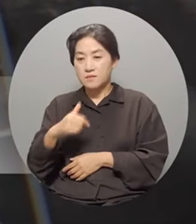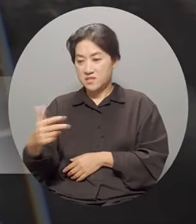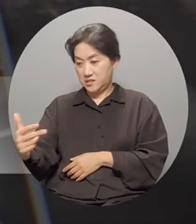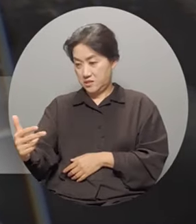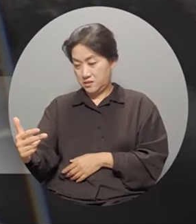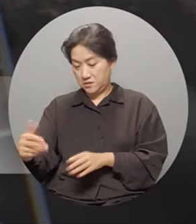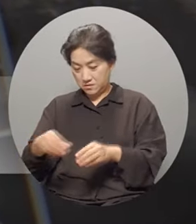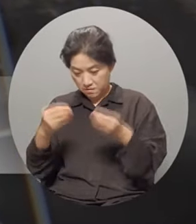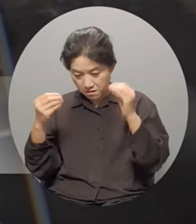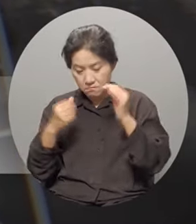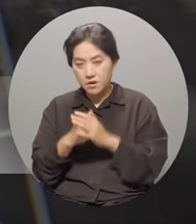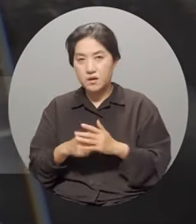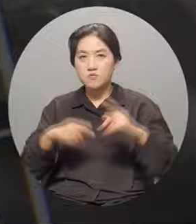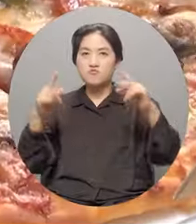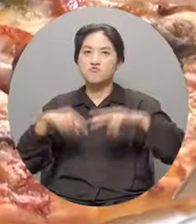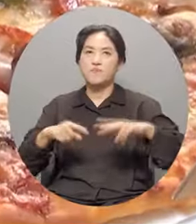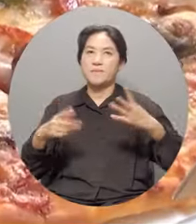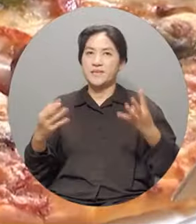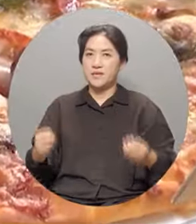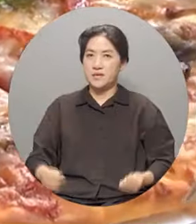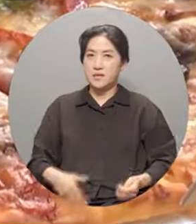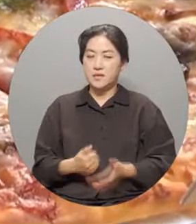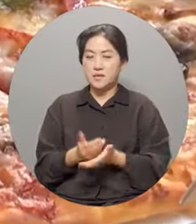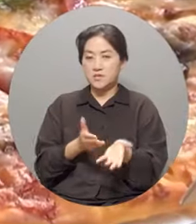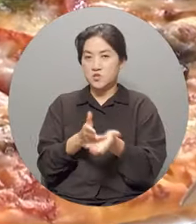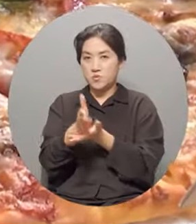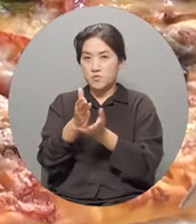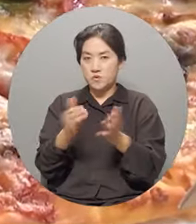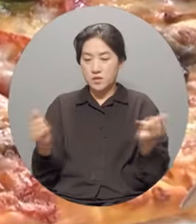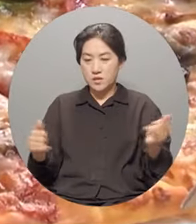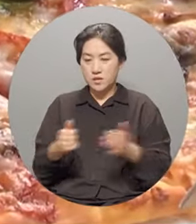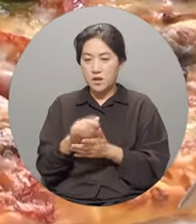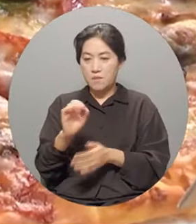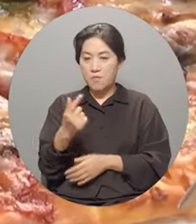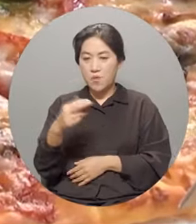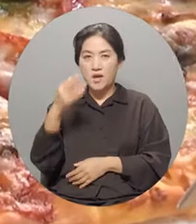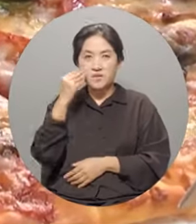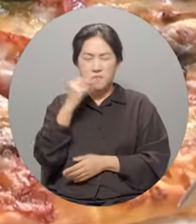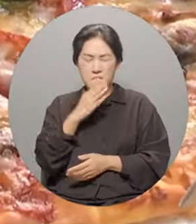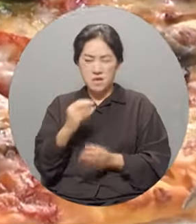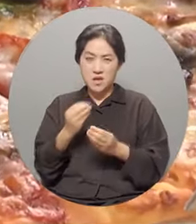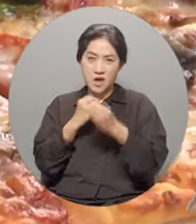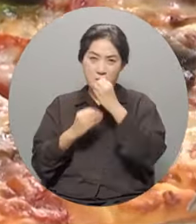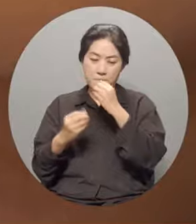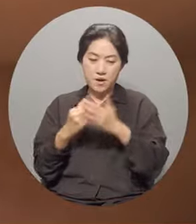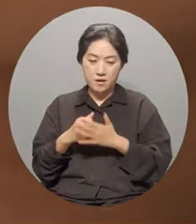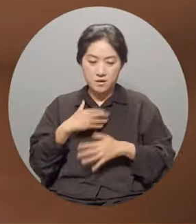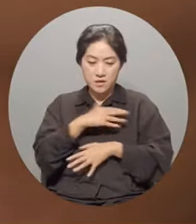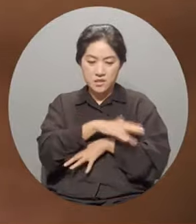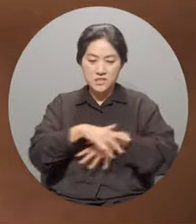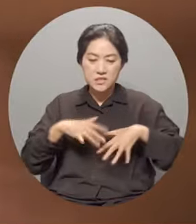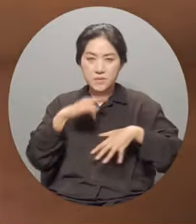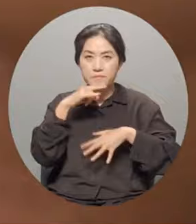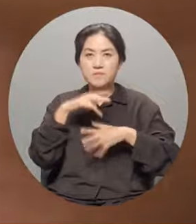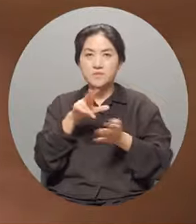표기했지만 2배 넘게 나왔습니다. 전문가들은 포화지방을 과다 섭취하면 심혈관계 질환을,